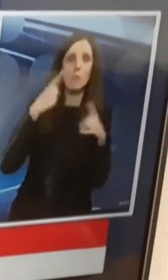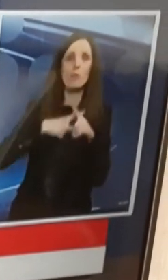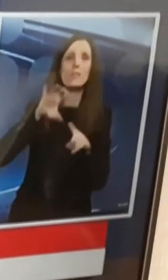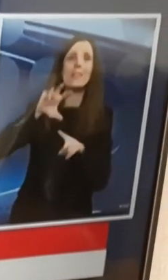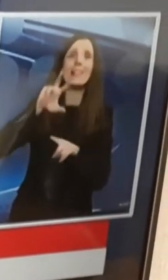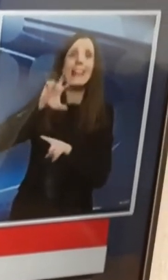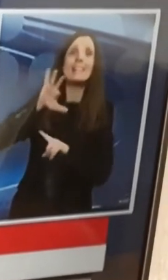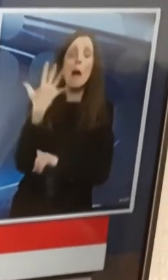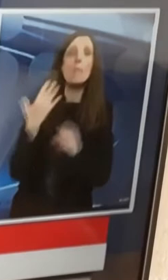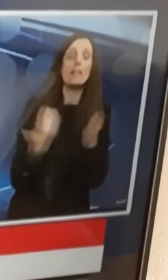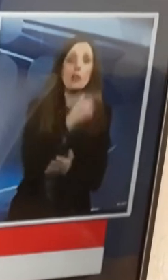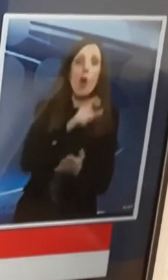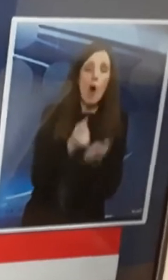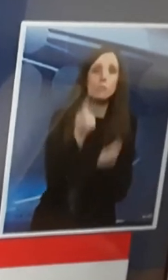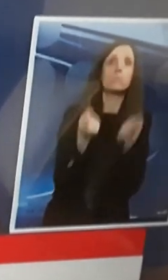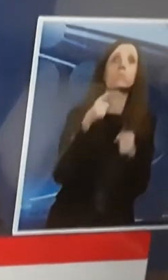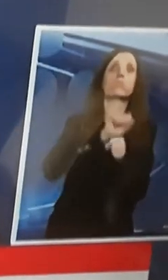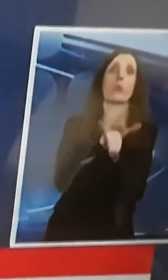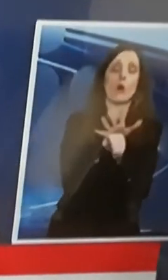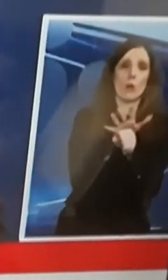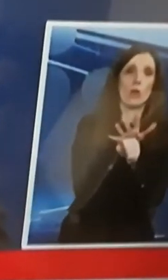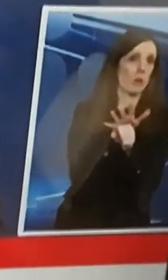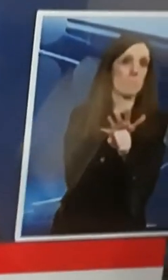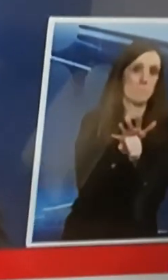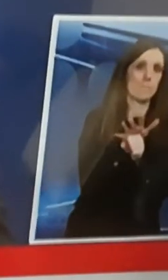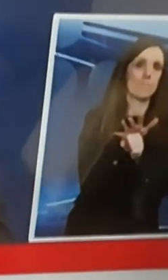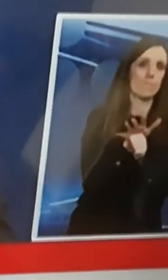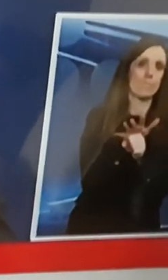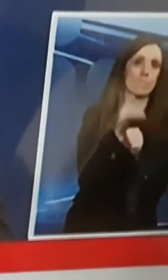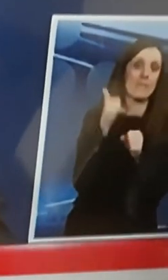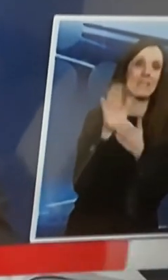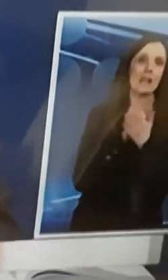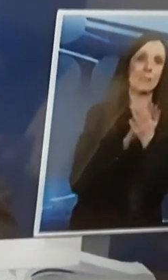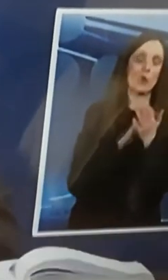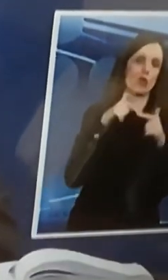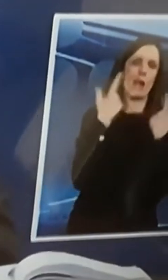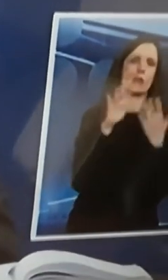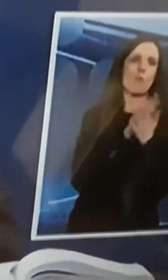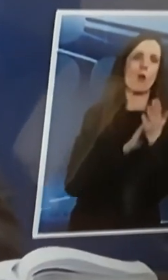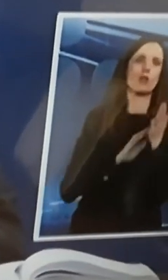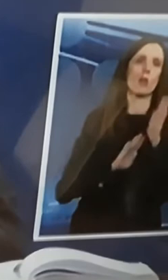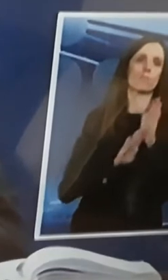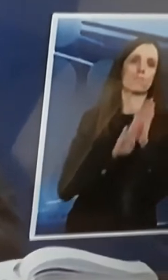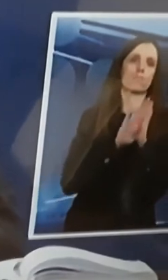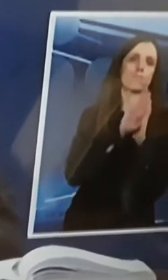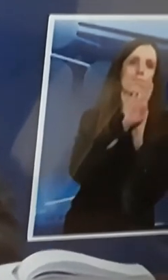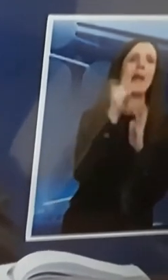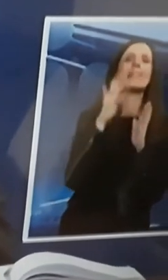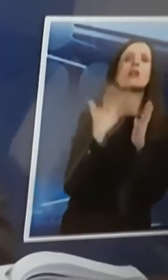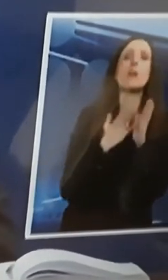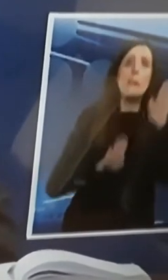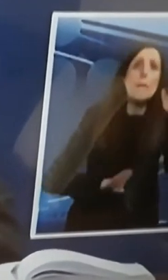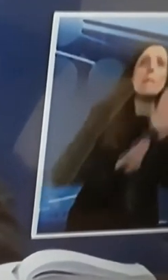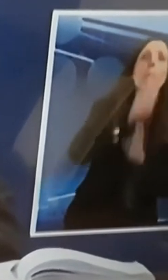vrlo jasno je sada da kreće strmi uspon. Da li će on imati nekih malih predaha, ali u